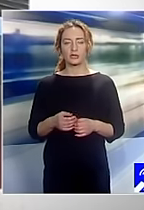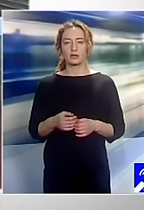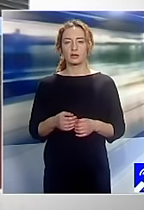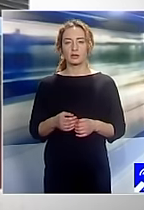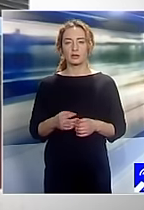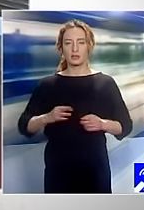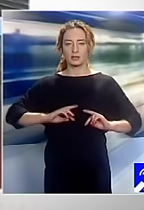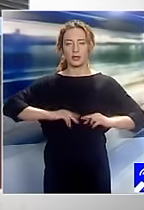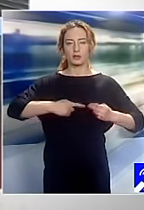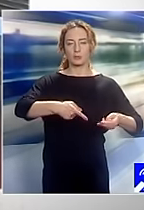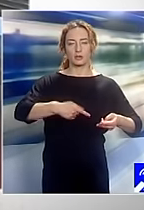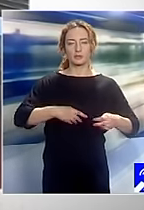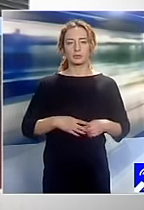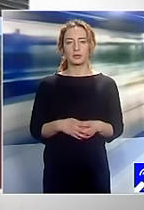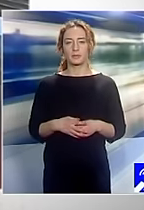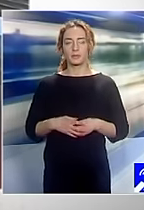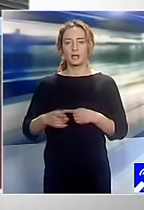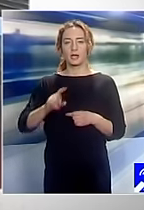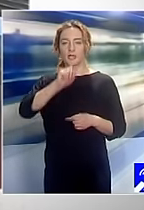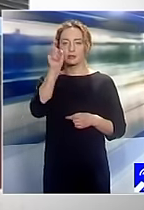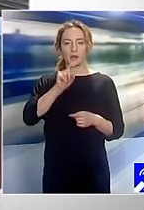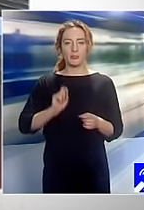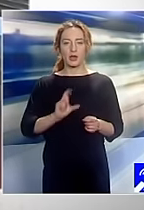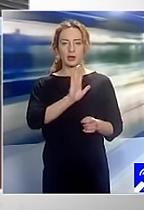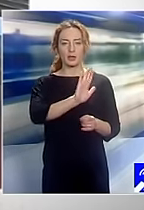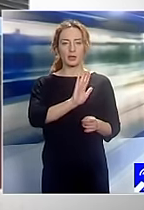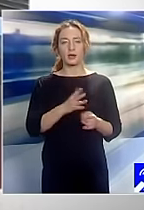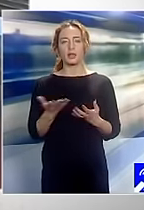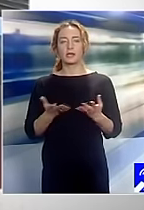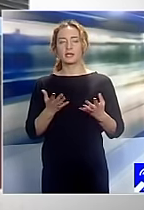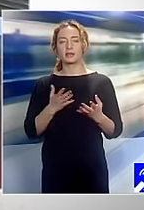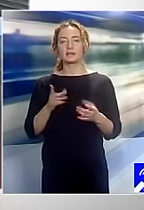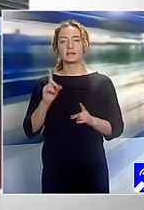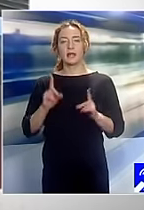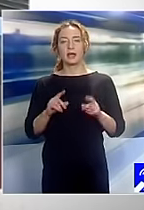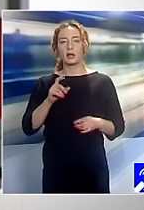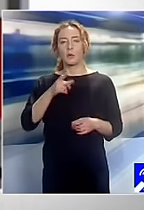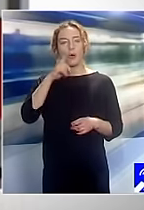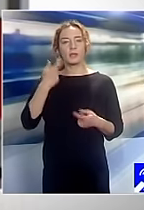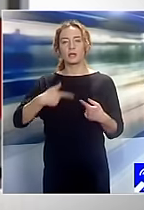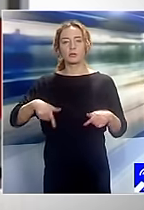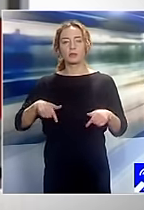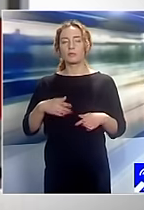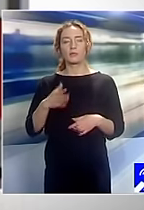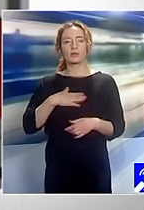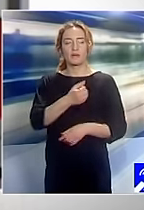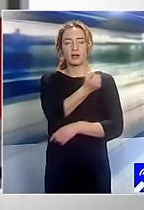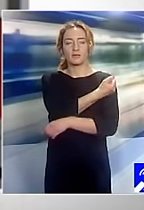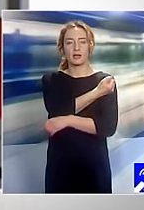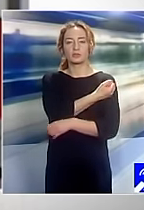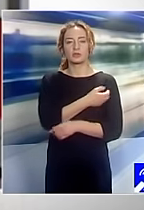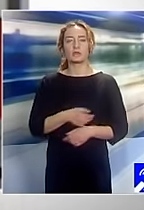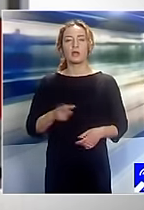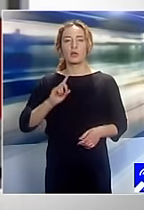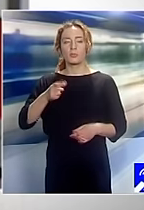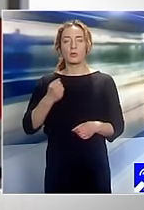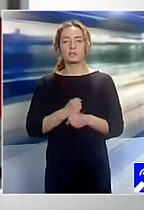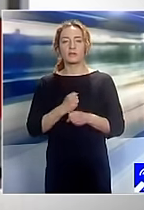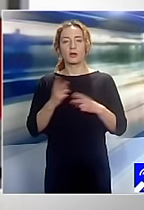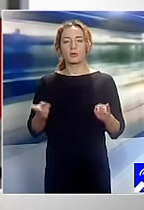cu întrebarea dumneavoastră, dacă lumea nu vrea să-și facă vaccin, nu e nicio problemă, poate să facă lucruri ușoare,